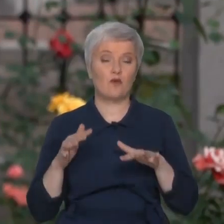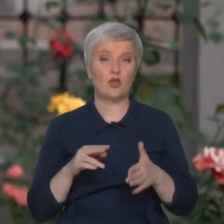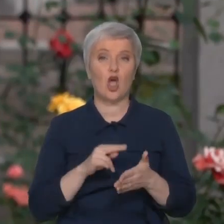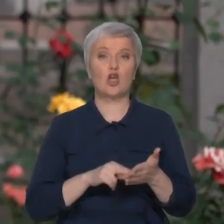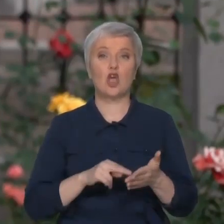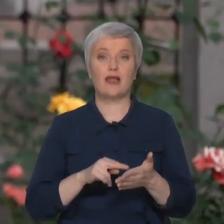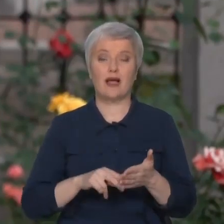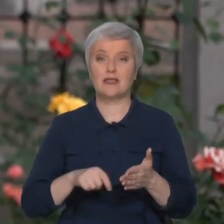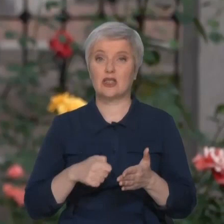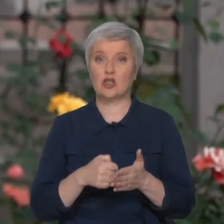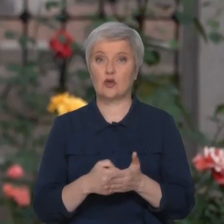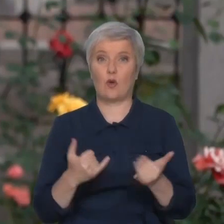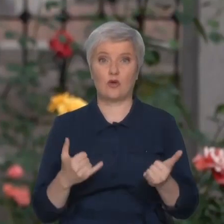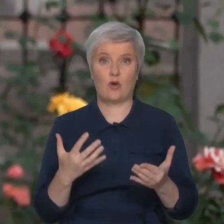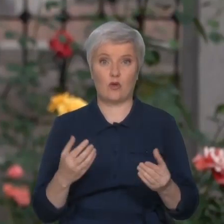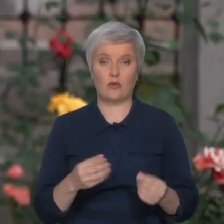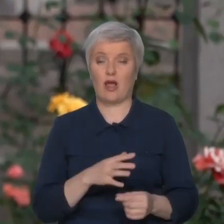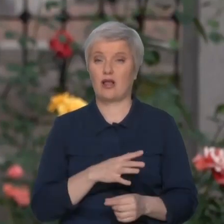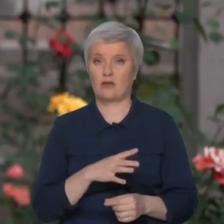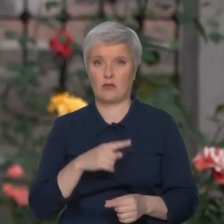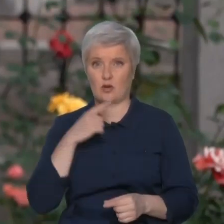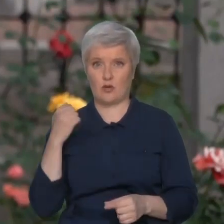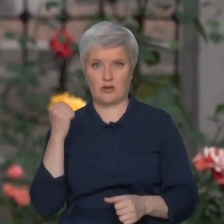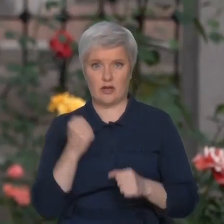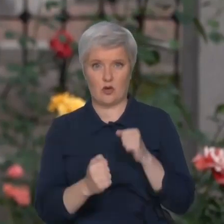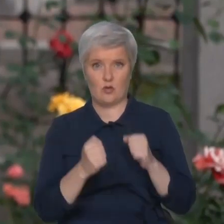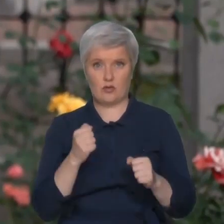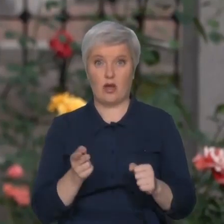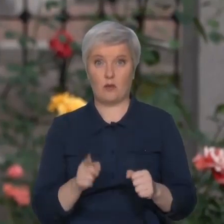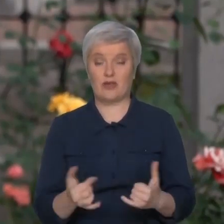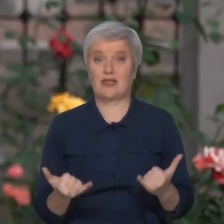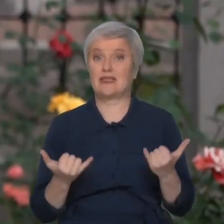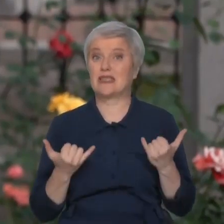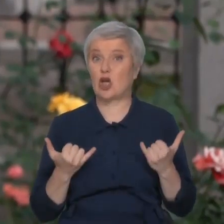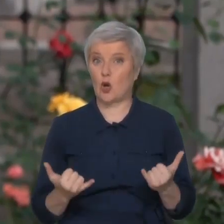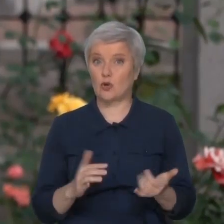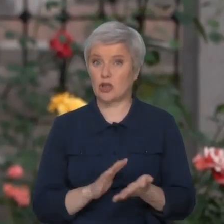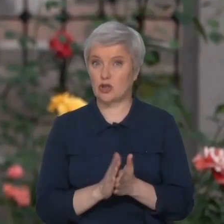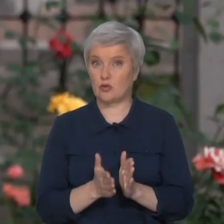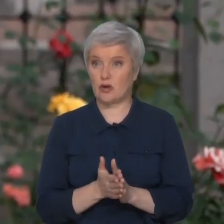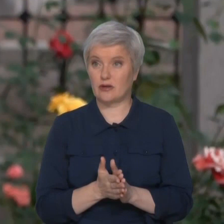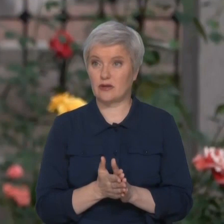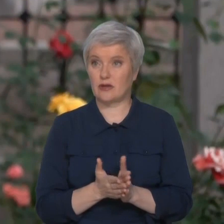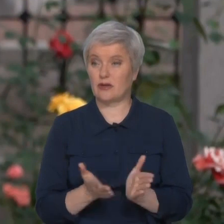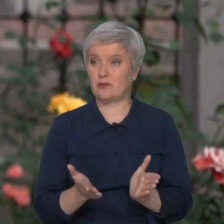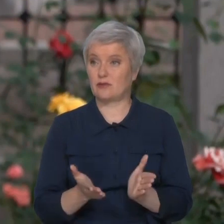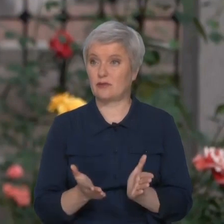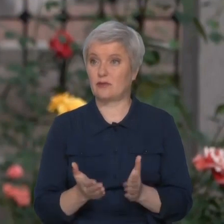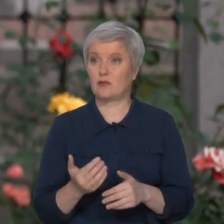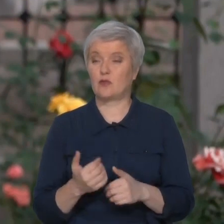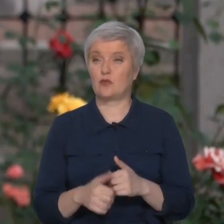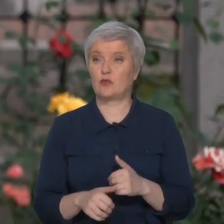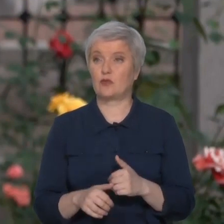Черкаси до сьогоднішнього дня не зазнавали російських ударів, проте сьогоднішня ситуація, скажімо,